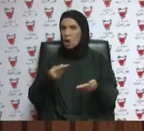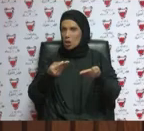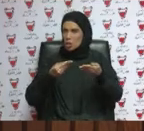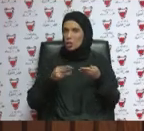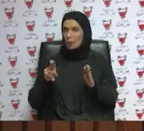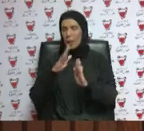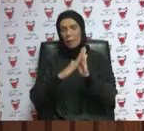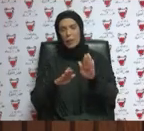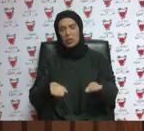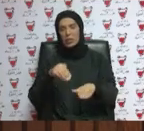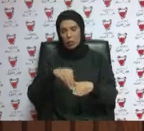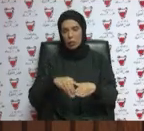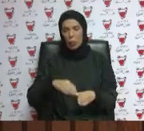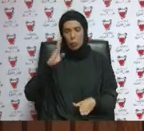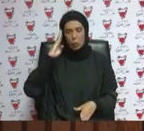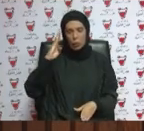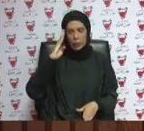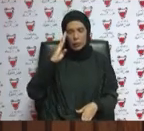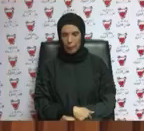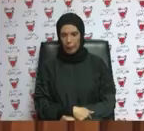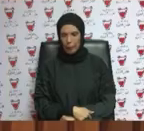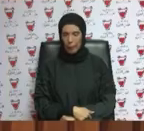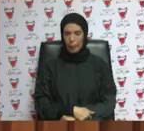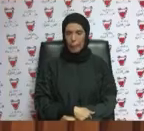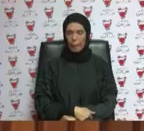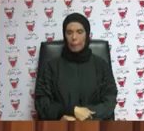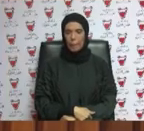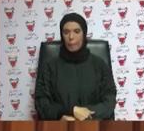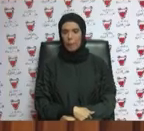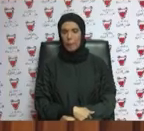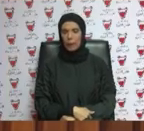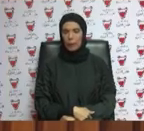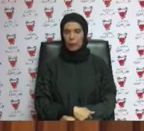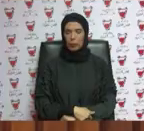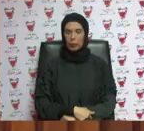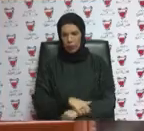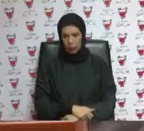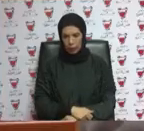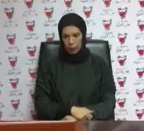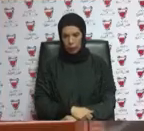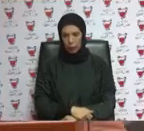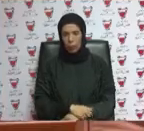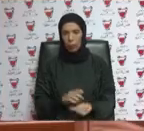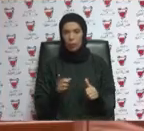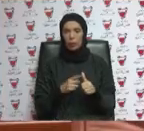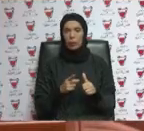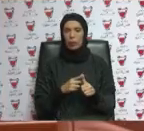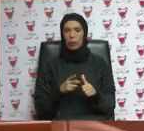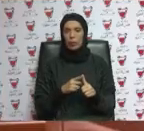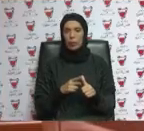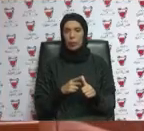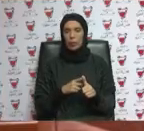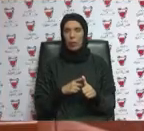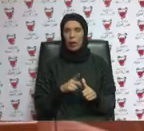من مجلس النواب، فلابد من شكرهم. شكرا معالي الرئيس. الأخ خالد المسقطي تفضل. بداية معالي الرئيس طبعا أسأل